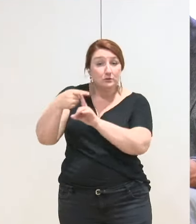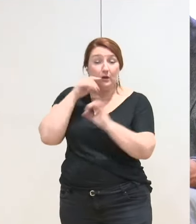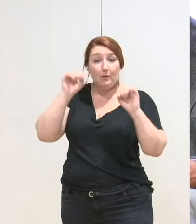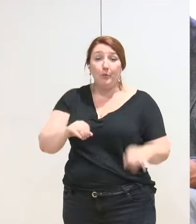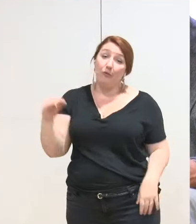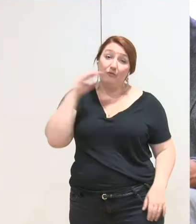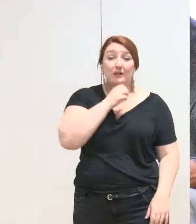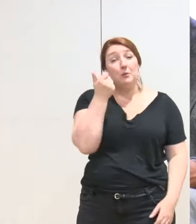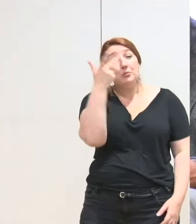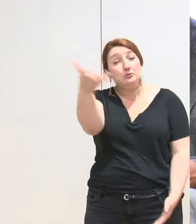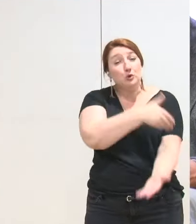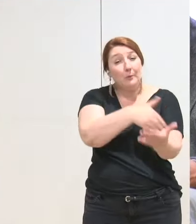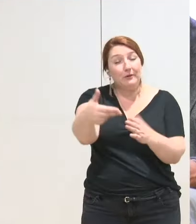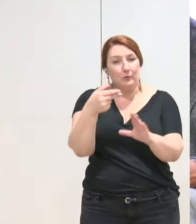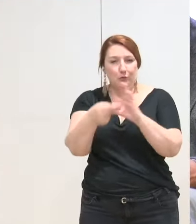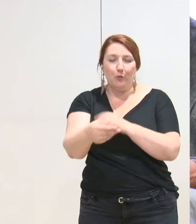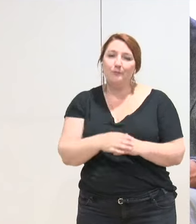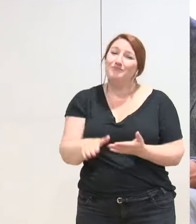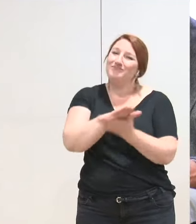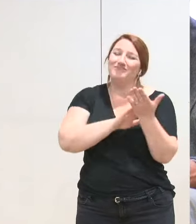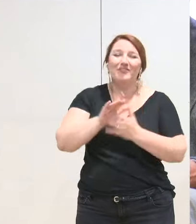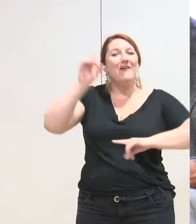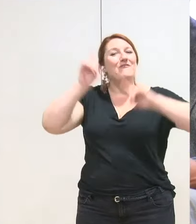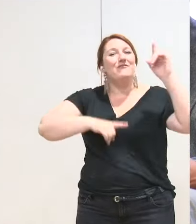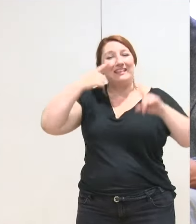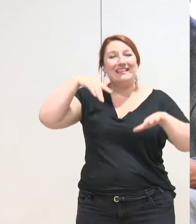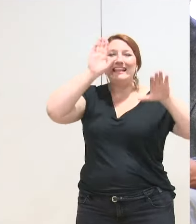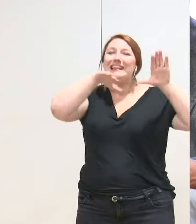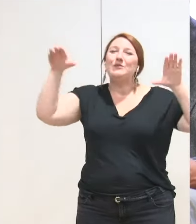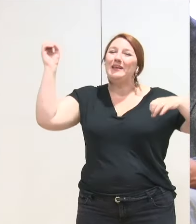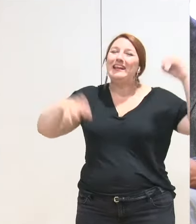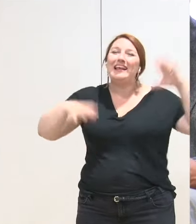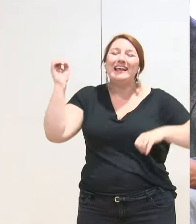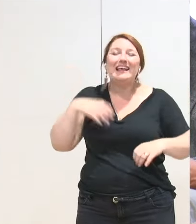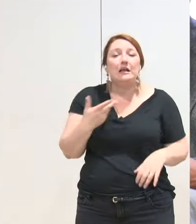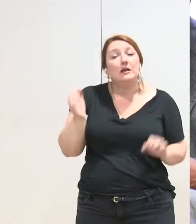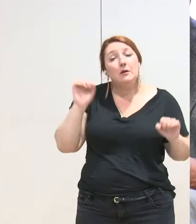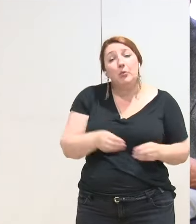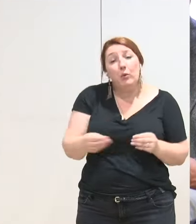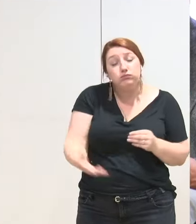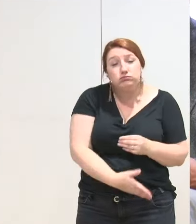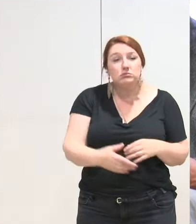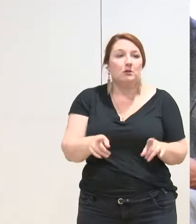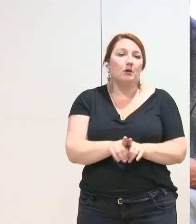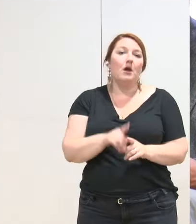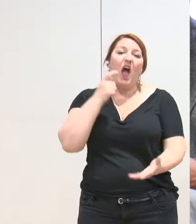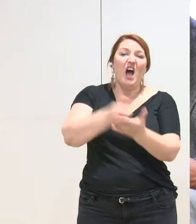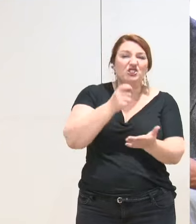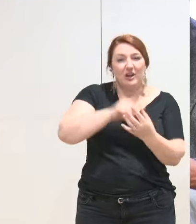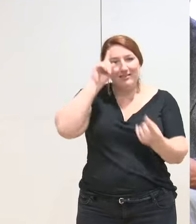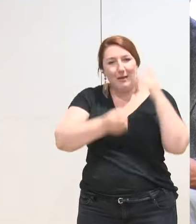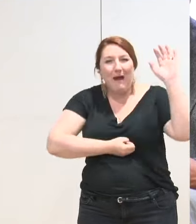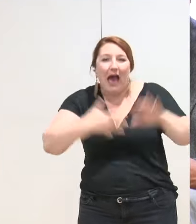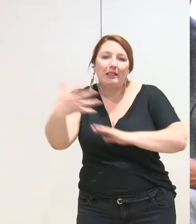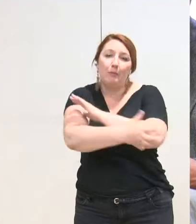d'euros excusez-moi de vous rappeler la fête des tuiles on pouvait peut-être s'en passer les archats d'Arté poova on pouvait s'en passer les